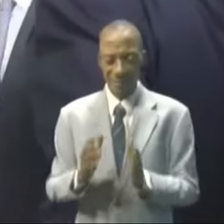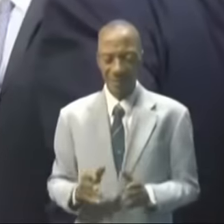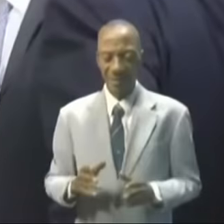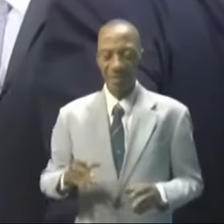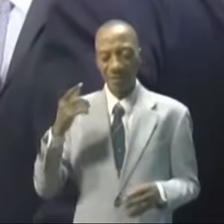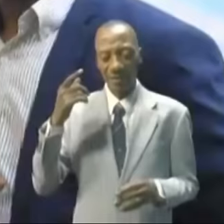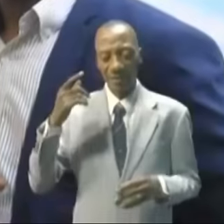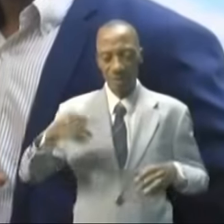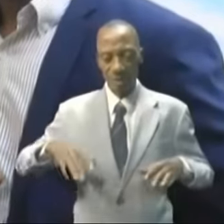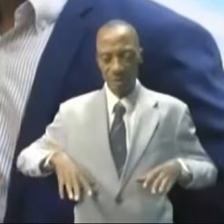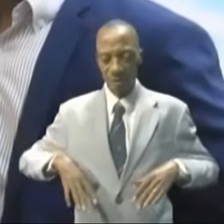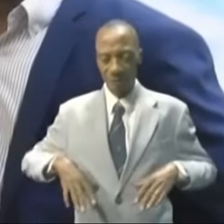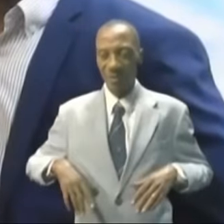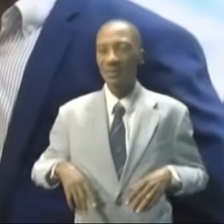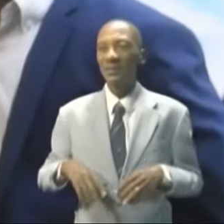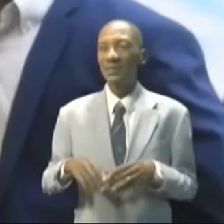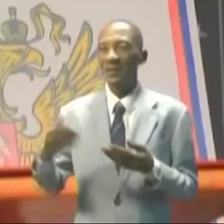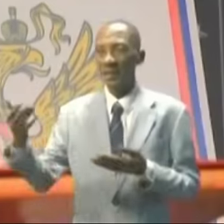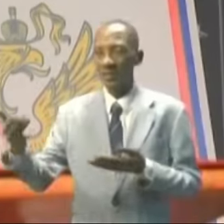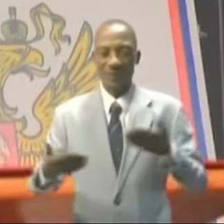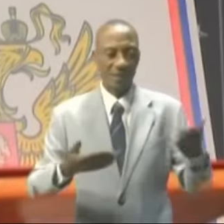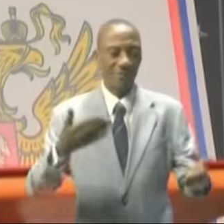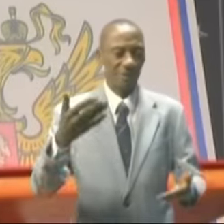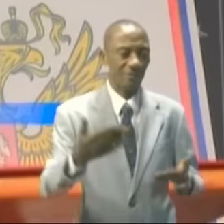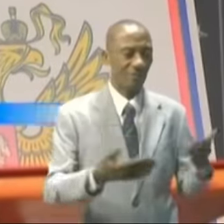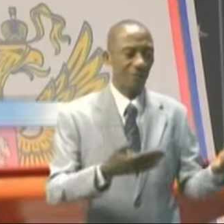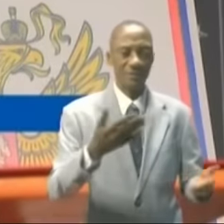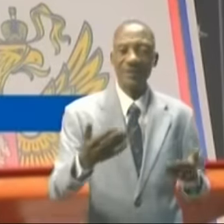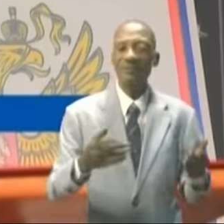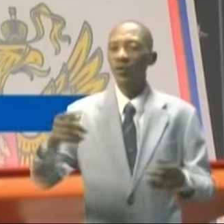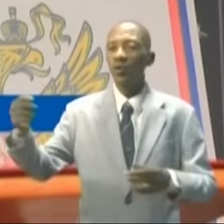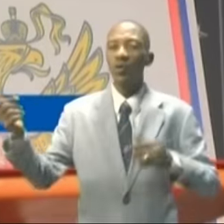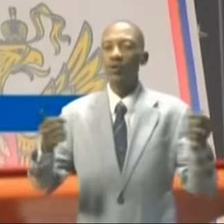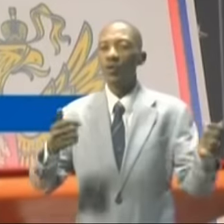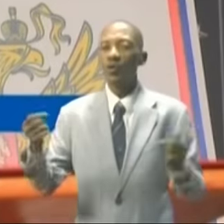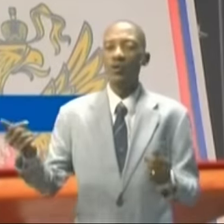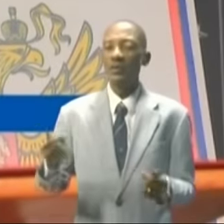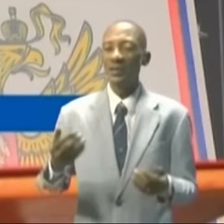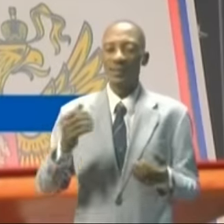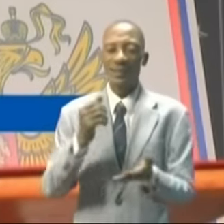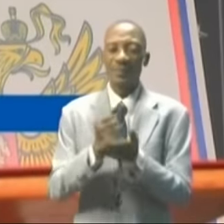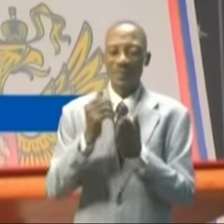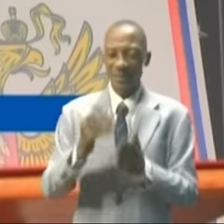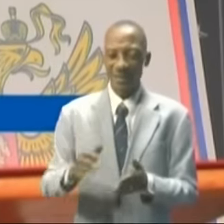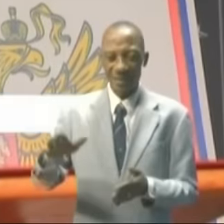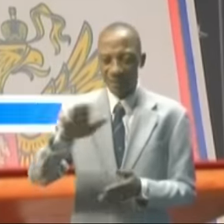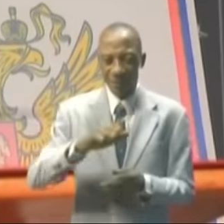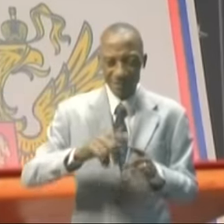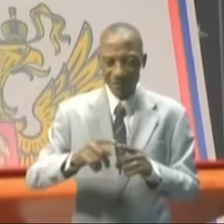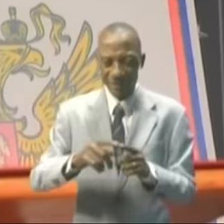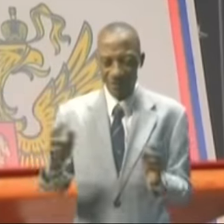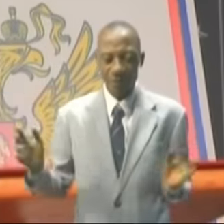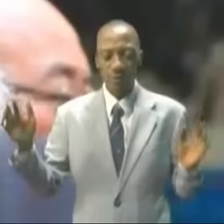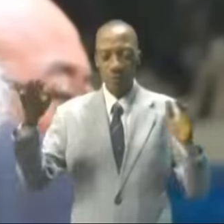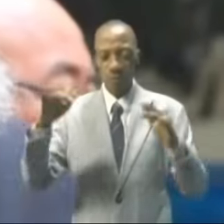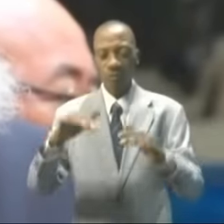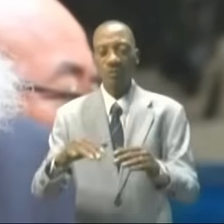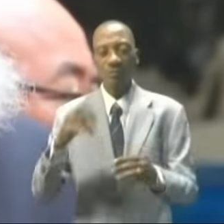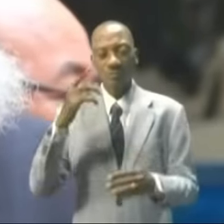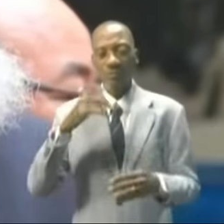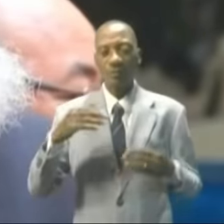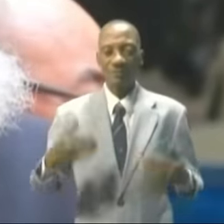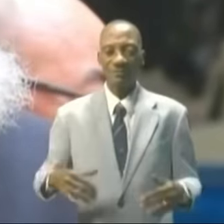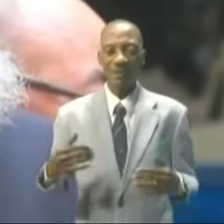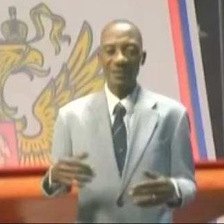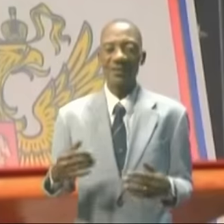l'intention d'élargir le dialogue systématique avec la communauté internationale, en particulier avec les